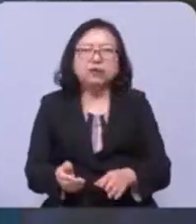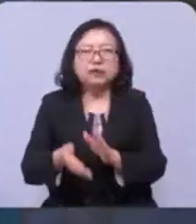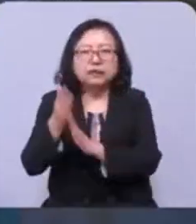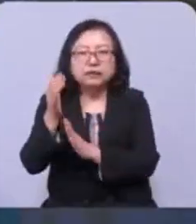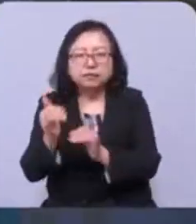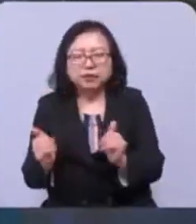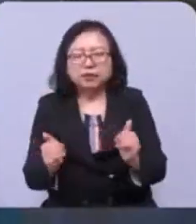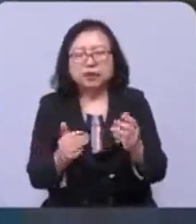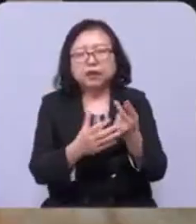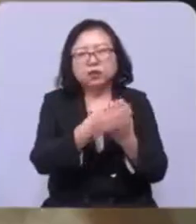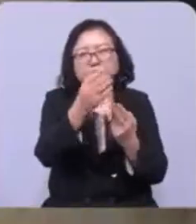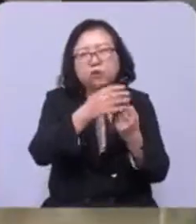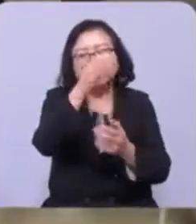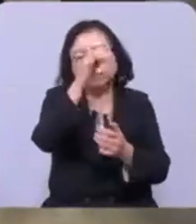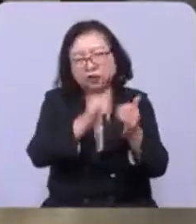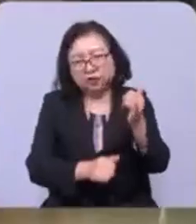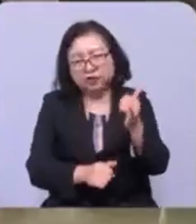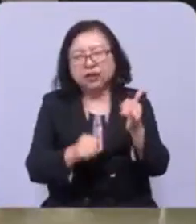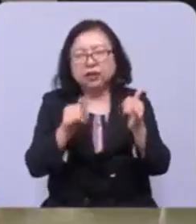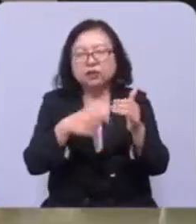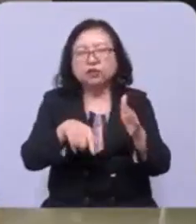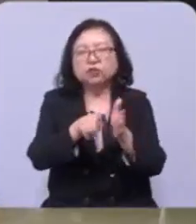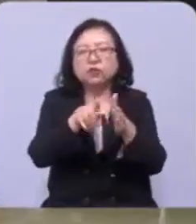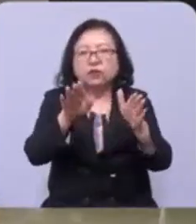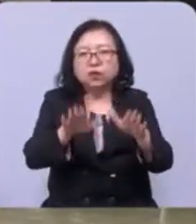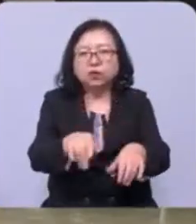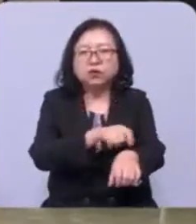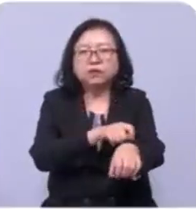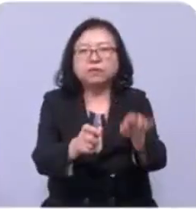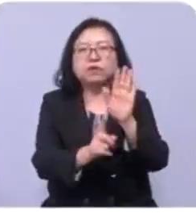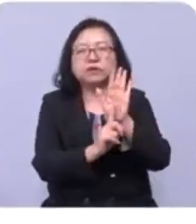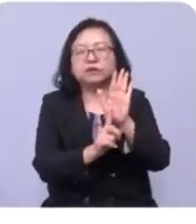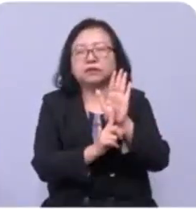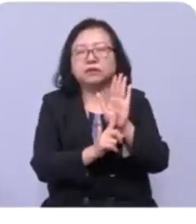통합의 역사를 공유하는 이번 기록 특별전은